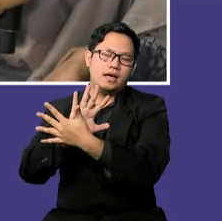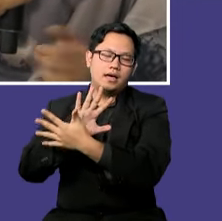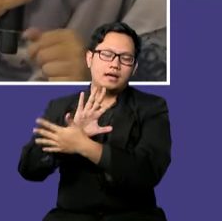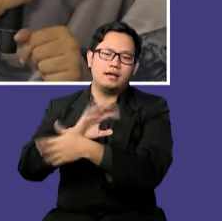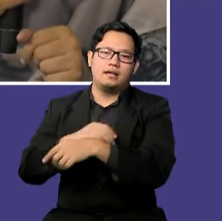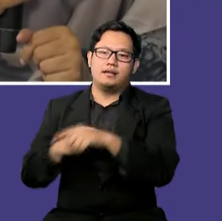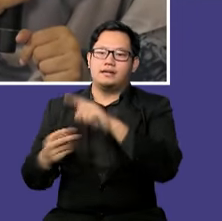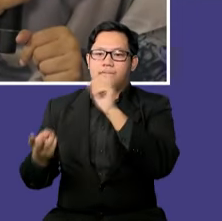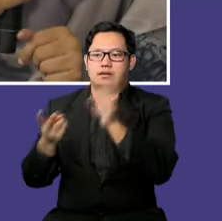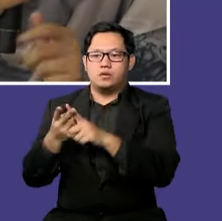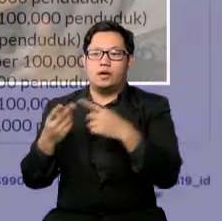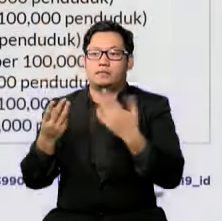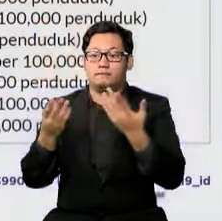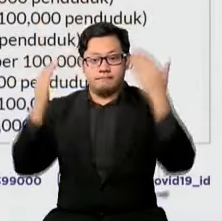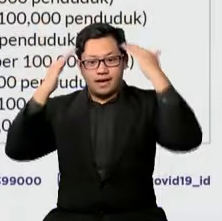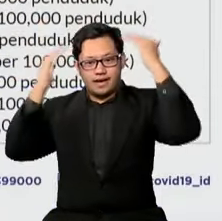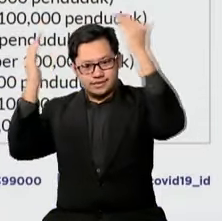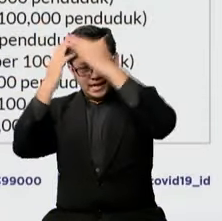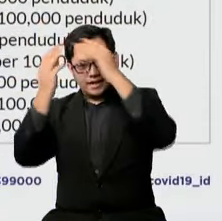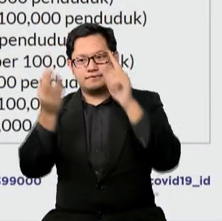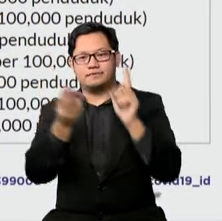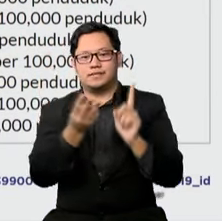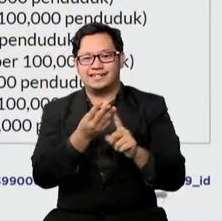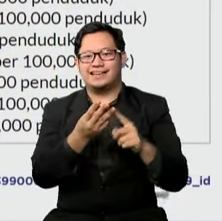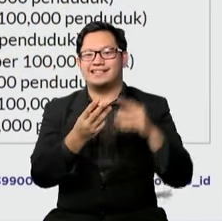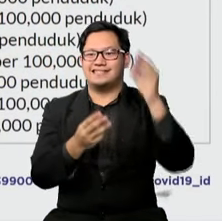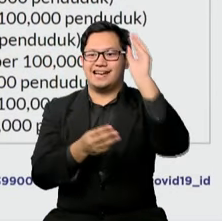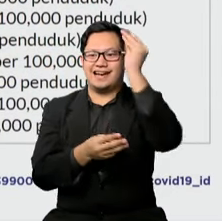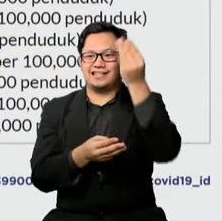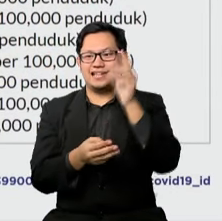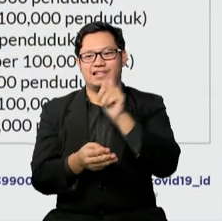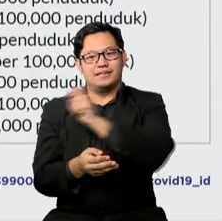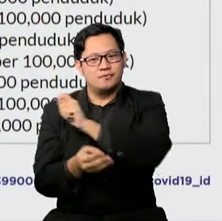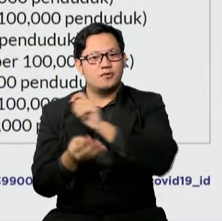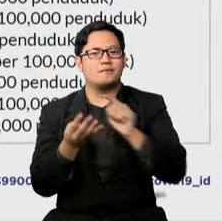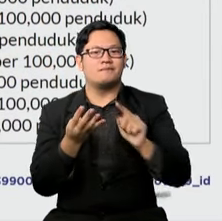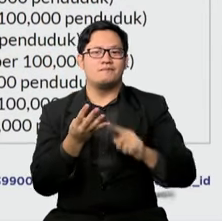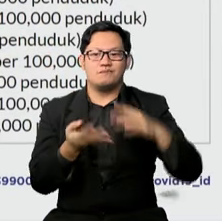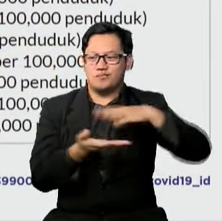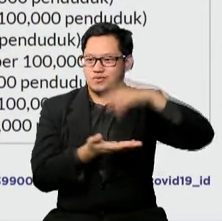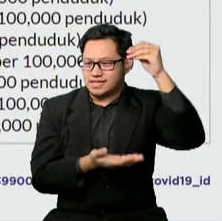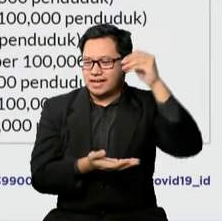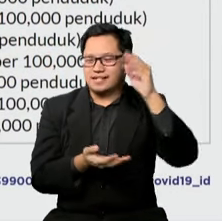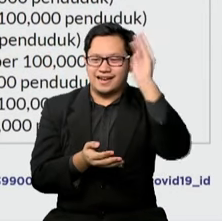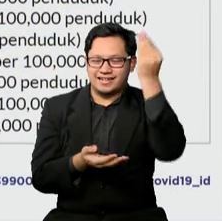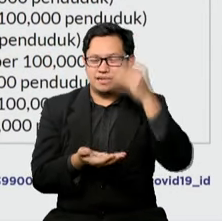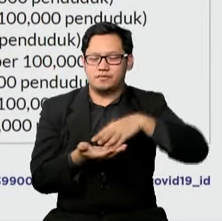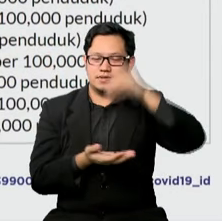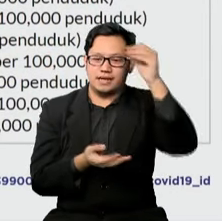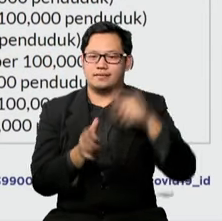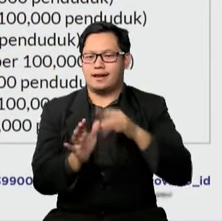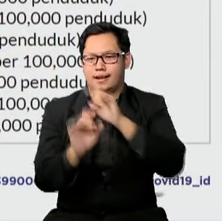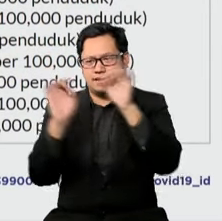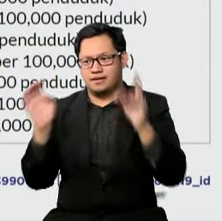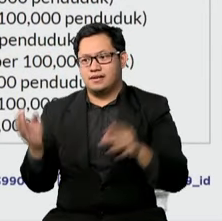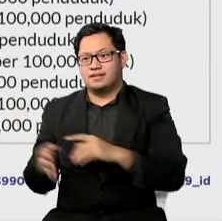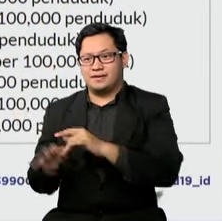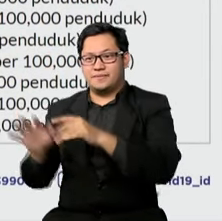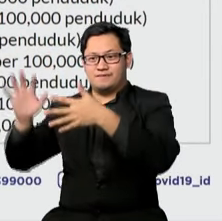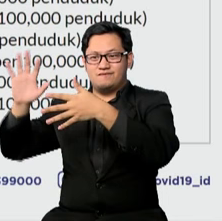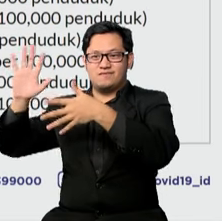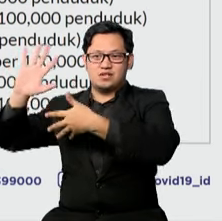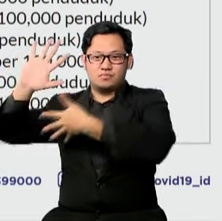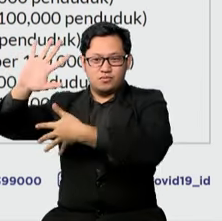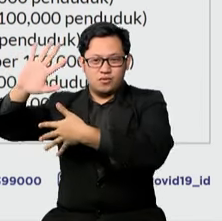dan kedua adalah kota Makasar ketiga Jakarta Timur Jakarta Pusat dan lain sebagainya ya tapi ternyata angka-angka besar 10 top ten ini